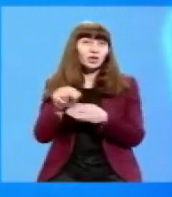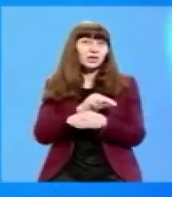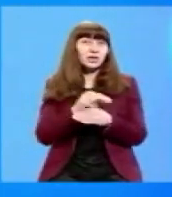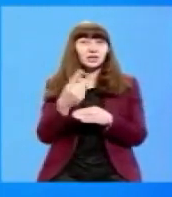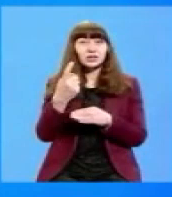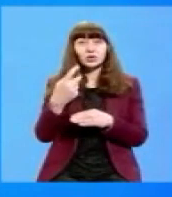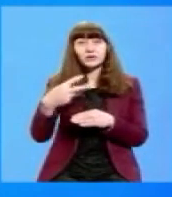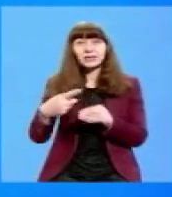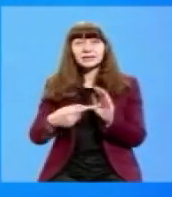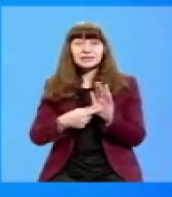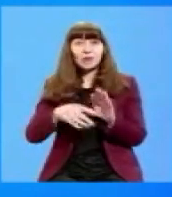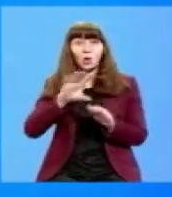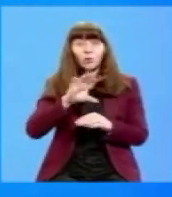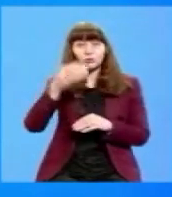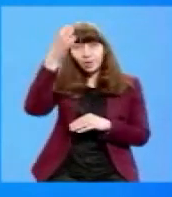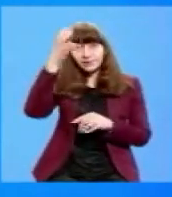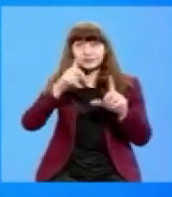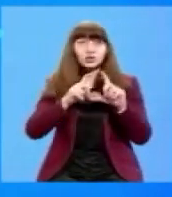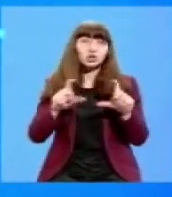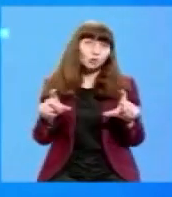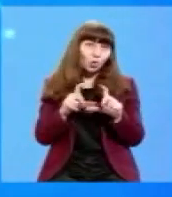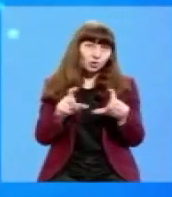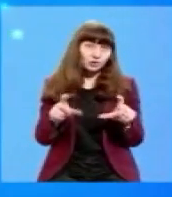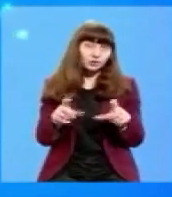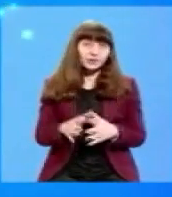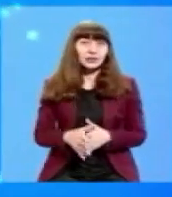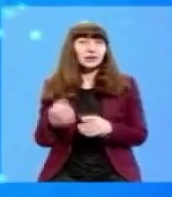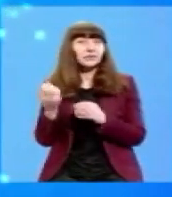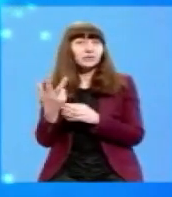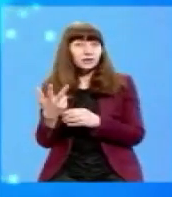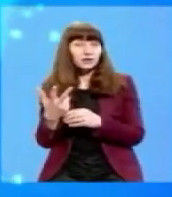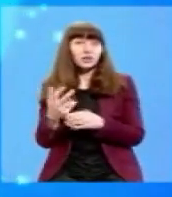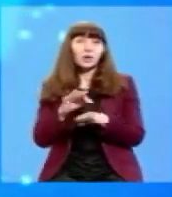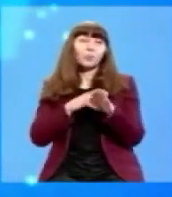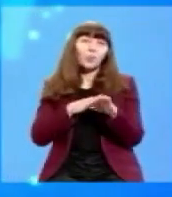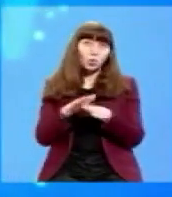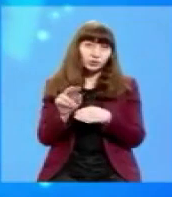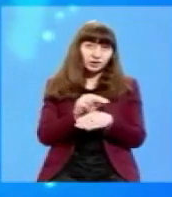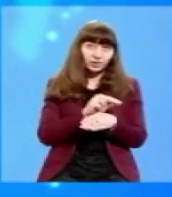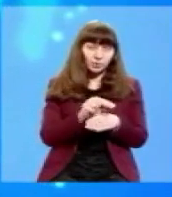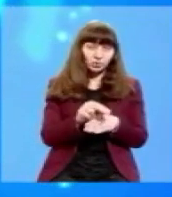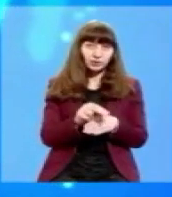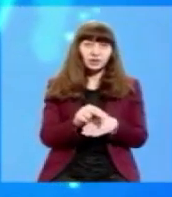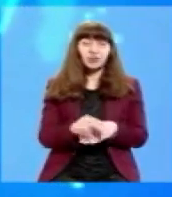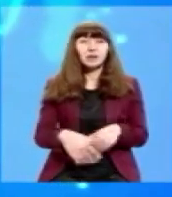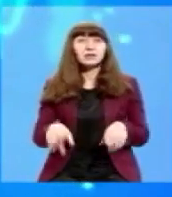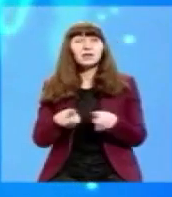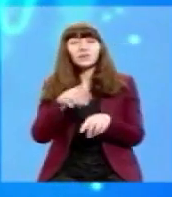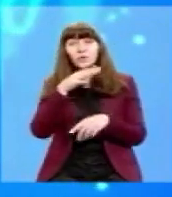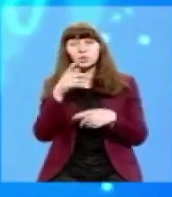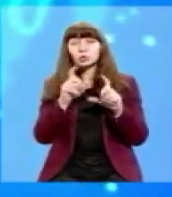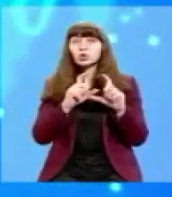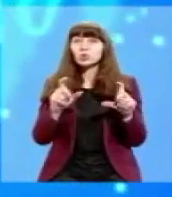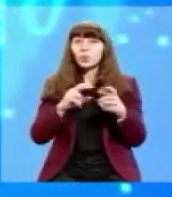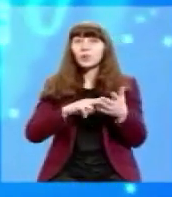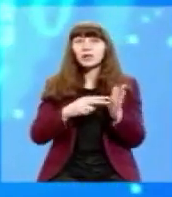отремонтировать 127 общеобразовательных школ. При этом в 13 провести полный капитальный ремонт здания. Также во многих